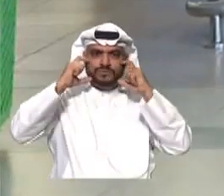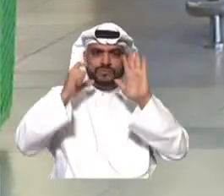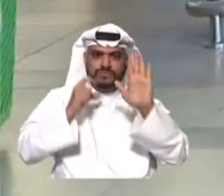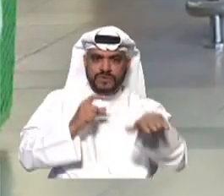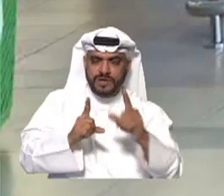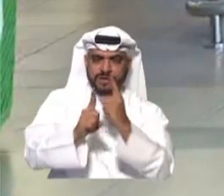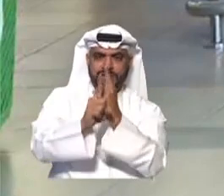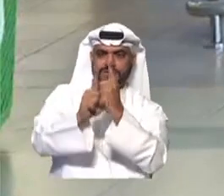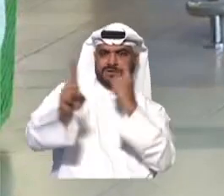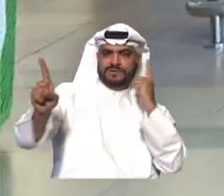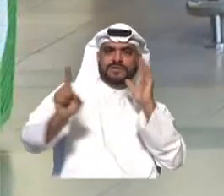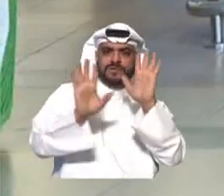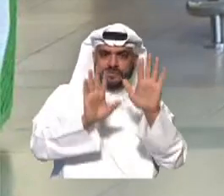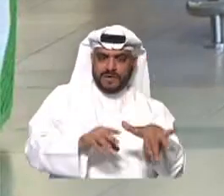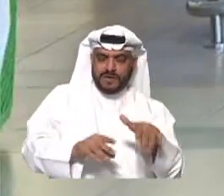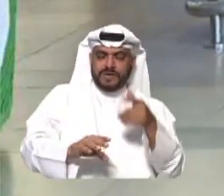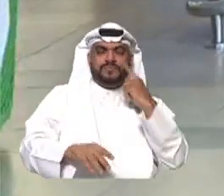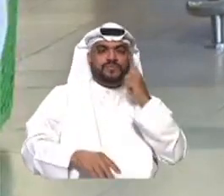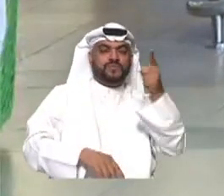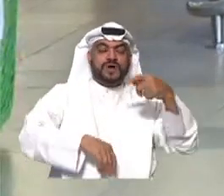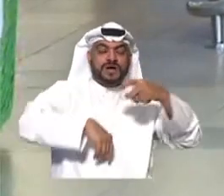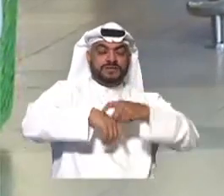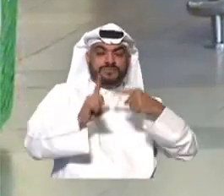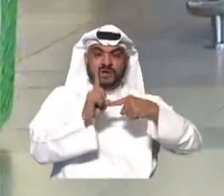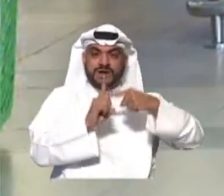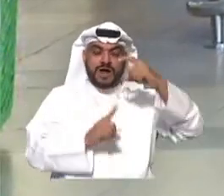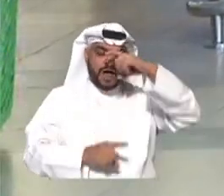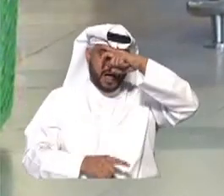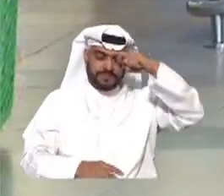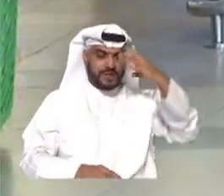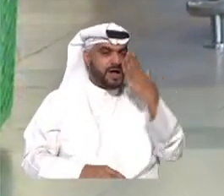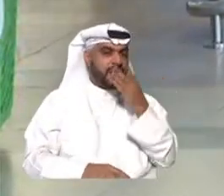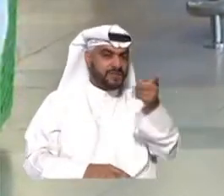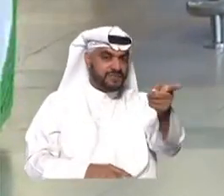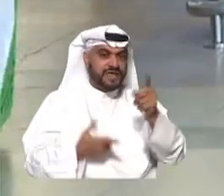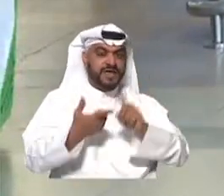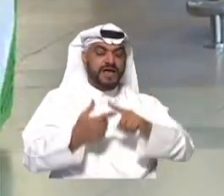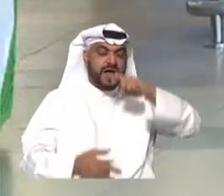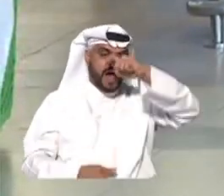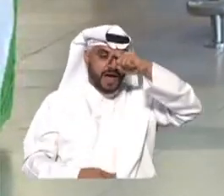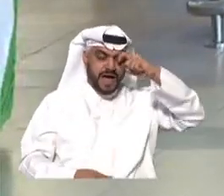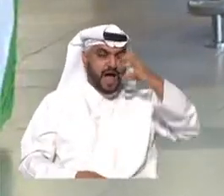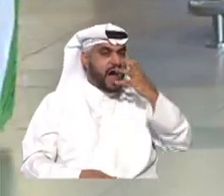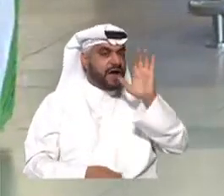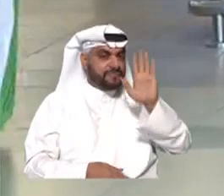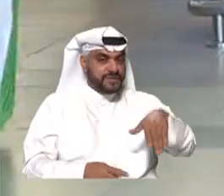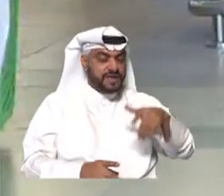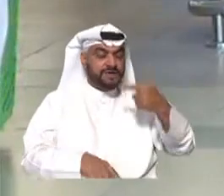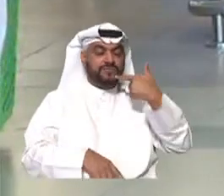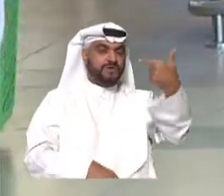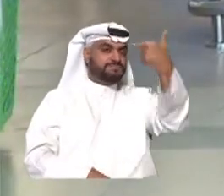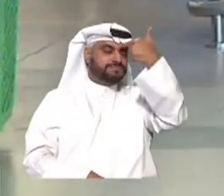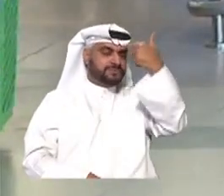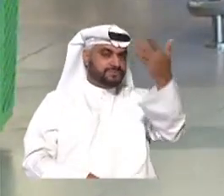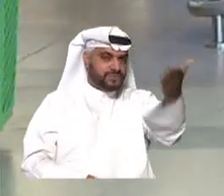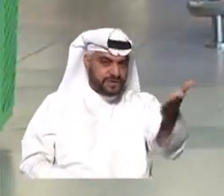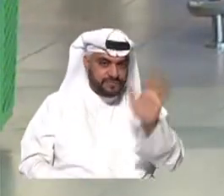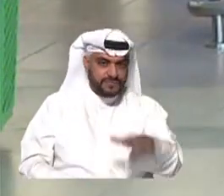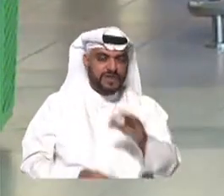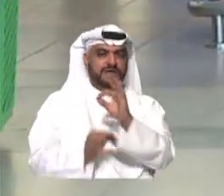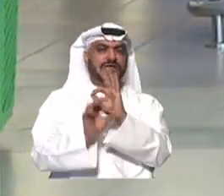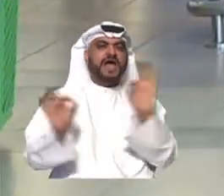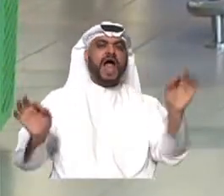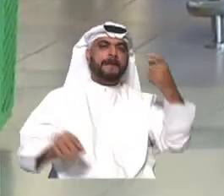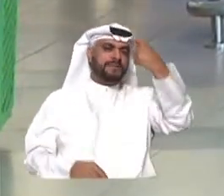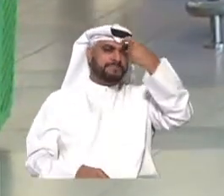مدى الالتزام لدى الناس. ولله الحمد يعني قاعد نشوف من خلال إحنا جولتنا أيضا مع بلدية الكويت الكل ملتزم في